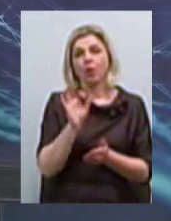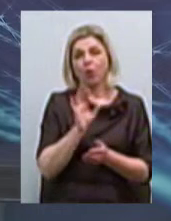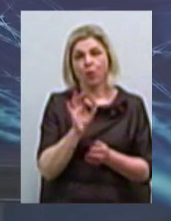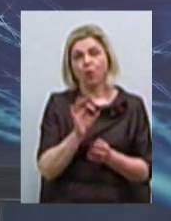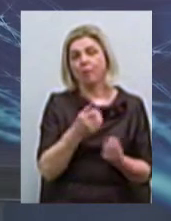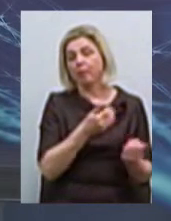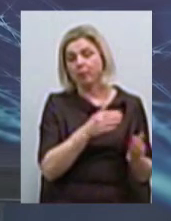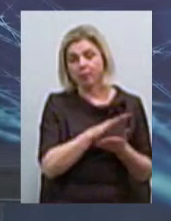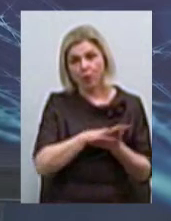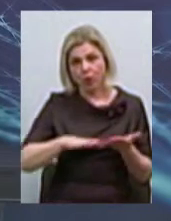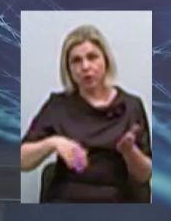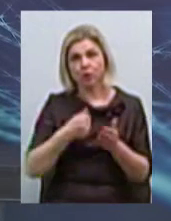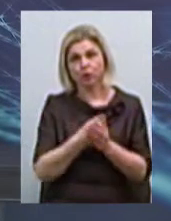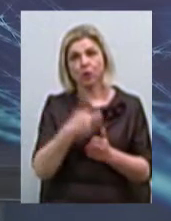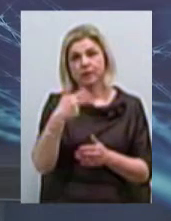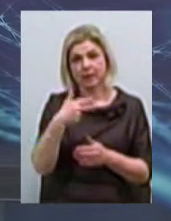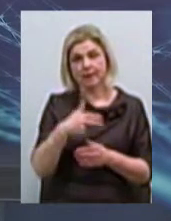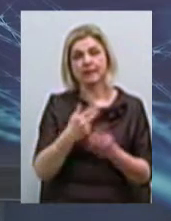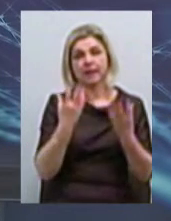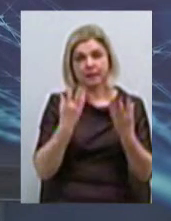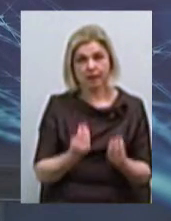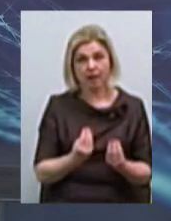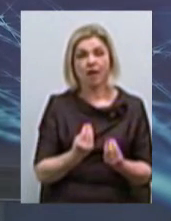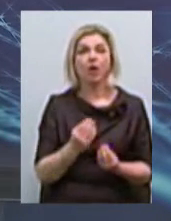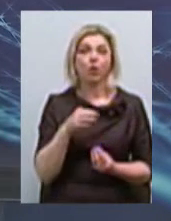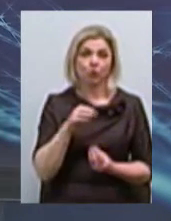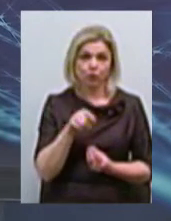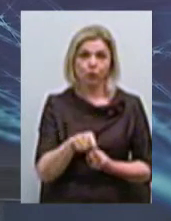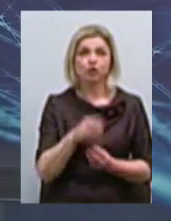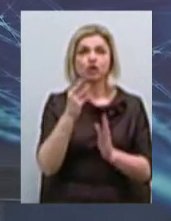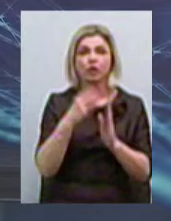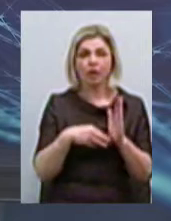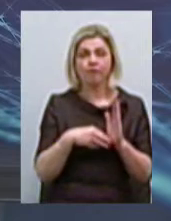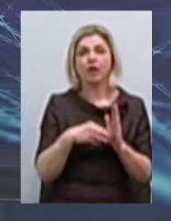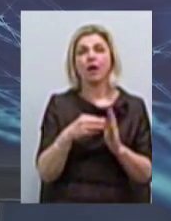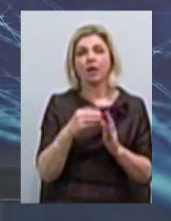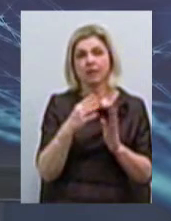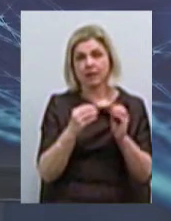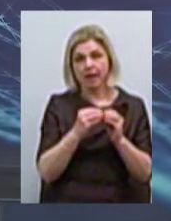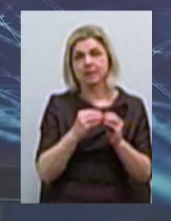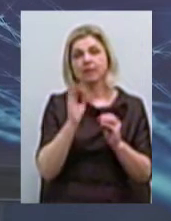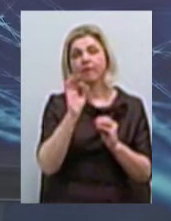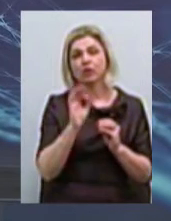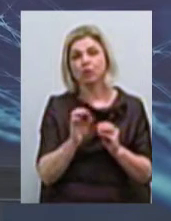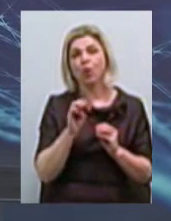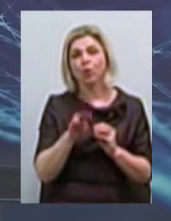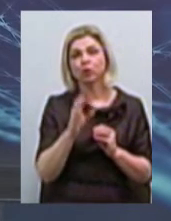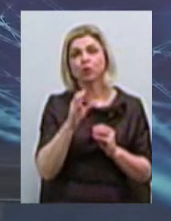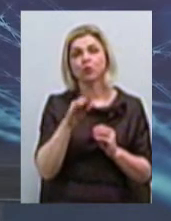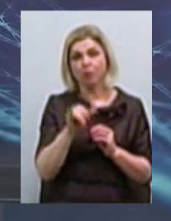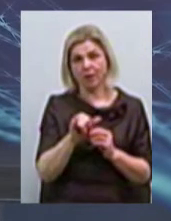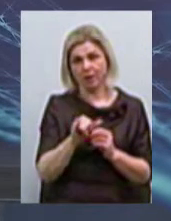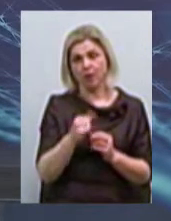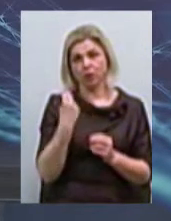протерміновується на термін до 30 календарних днів, у цьому випадку нараховується штрафна санкція у розмірі 10% від суми